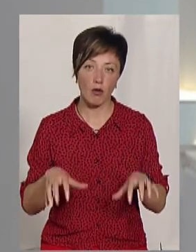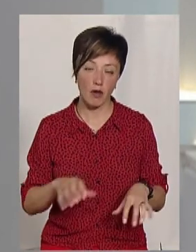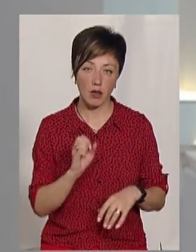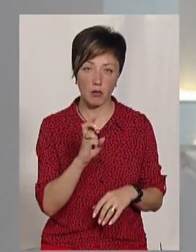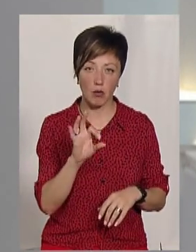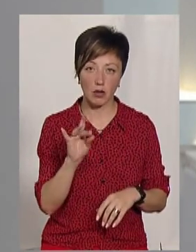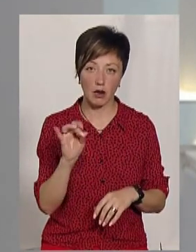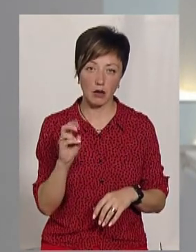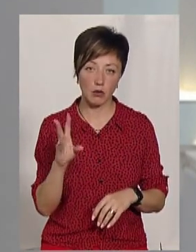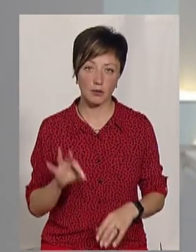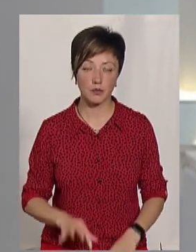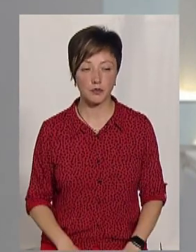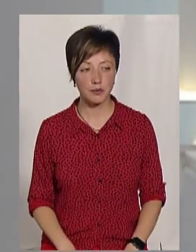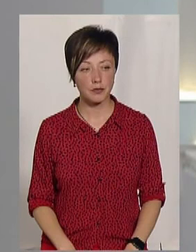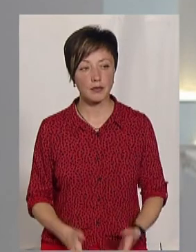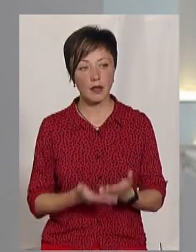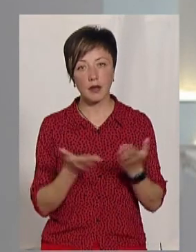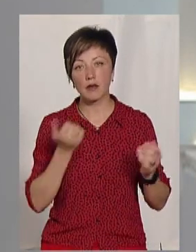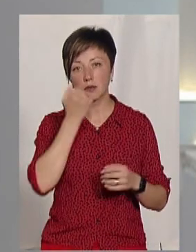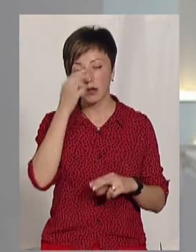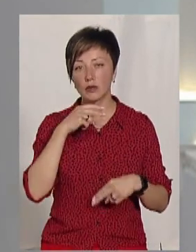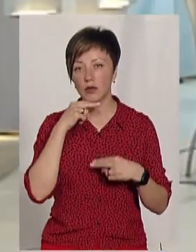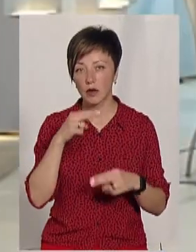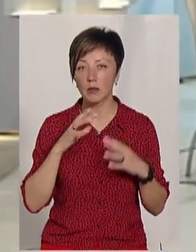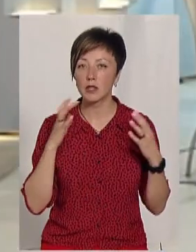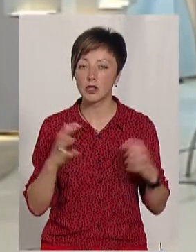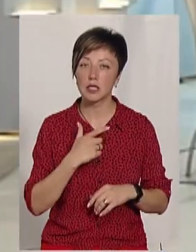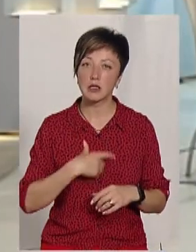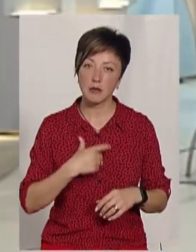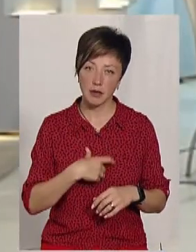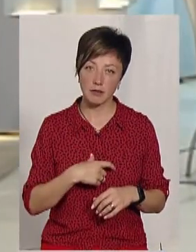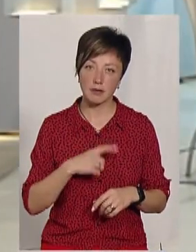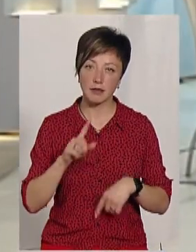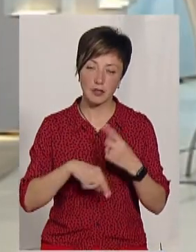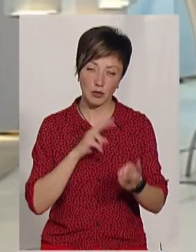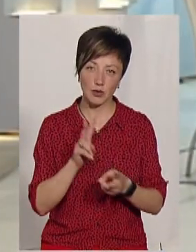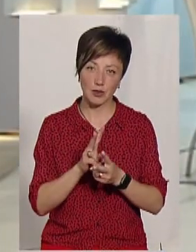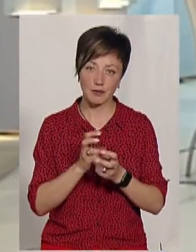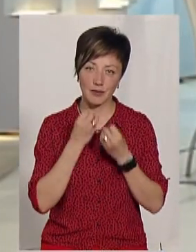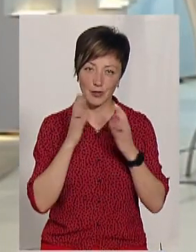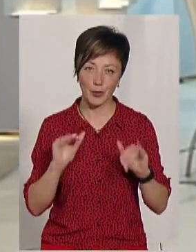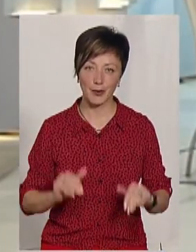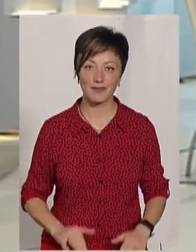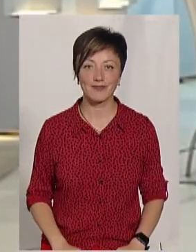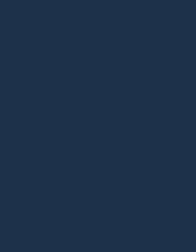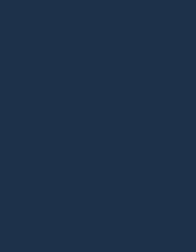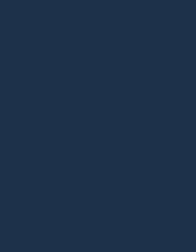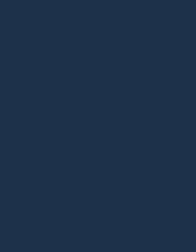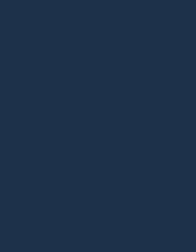голови Андрієм Бондаренком. Вам дякую за увагу, бережіть себе, на все добре.